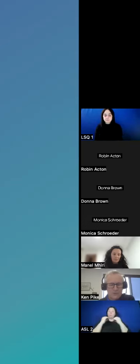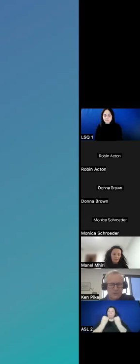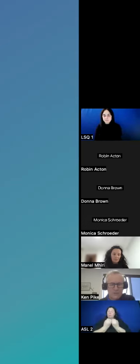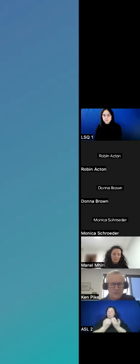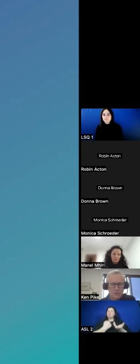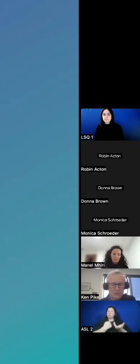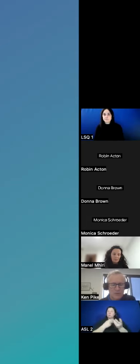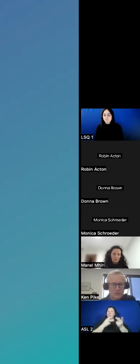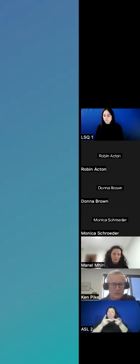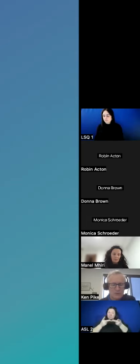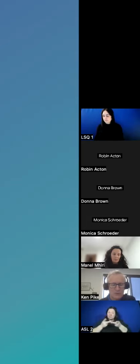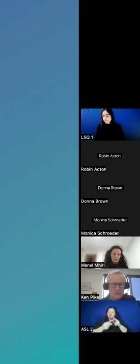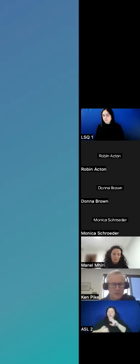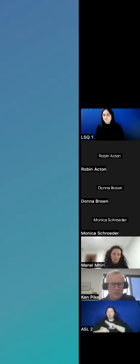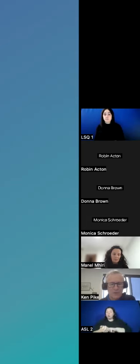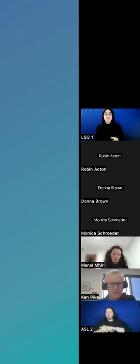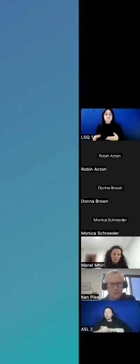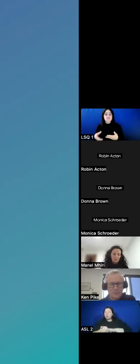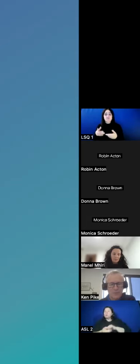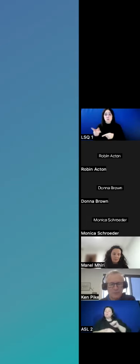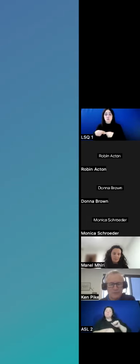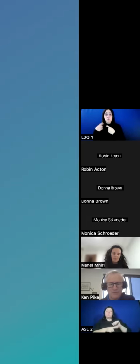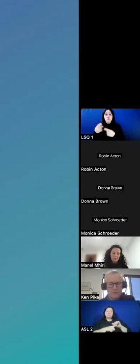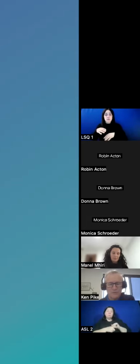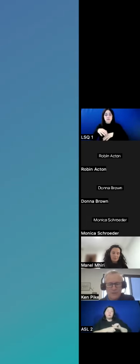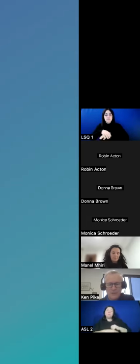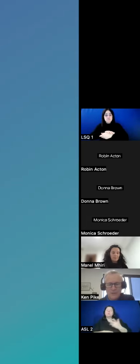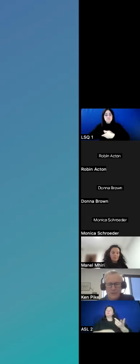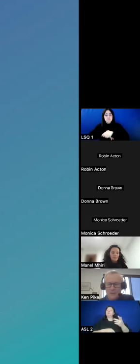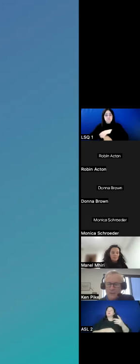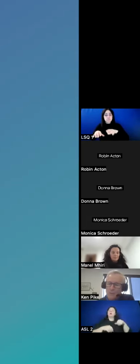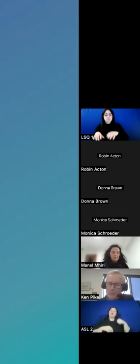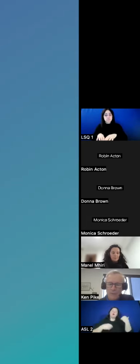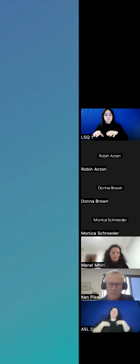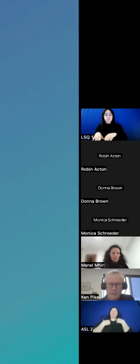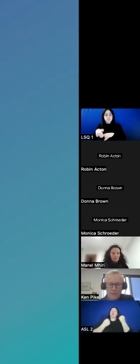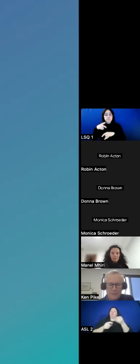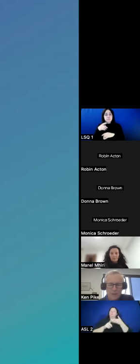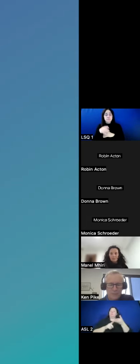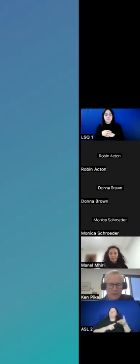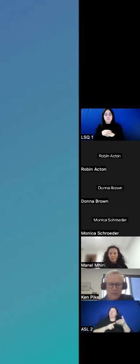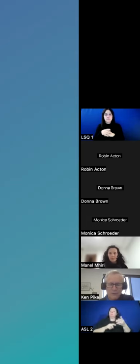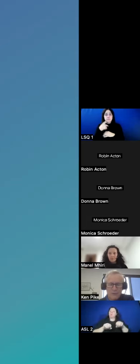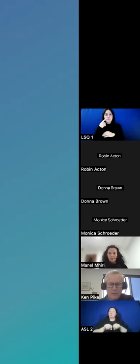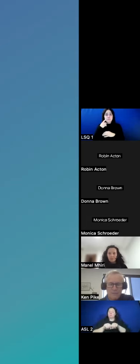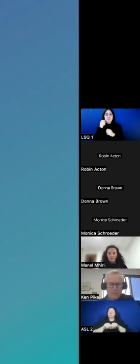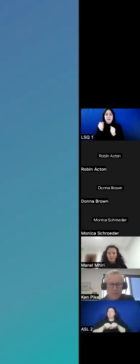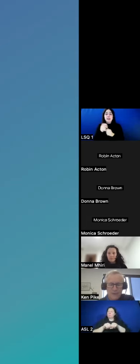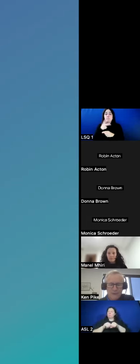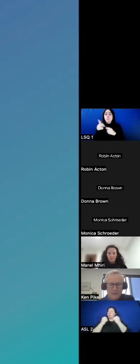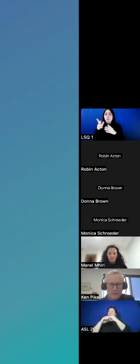Il y a beaucoup de travail qui est fait par rapport à ces organisations de professionnels de la santé